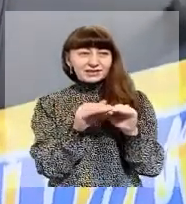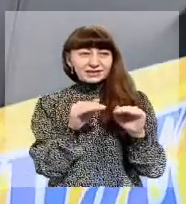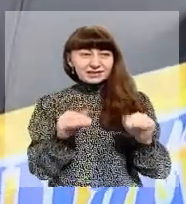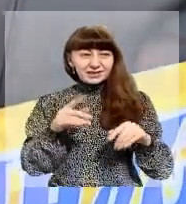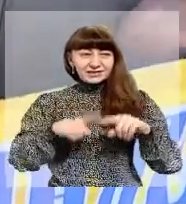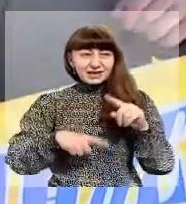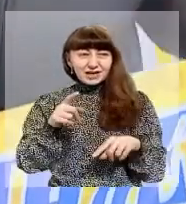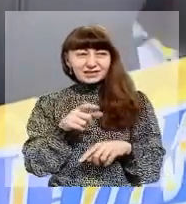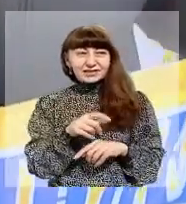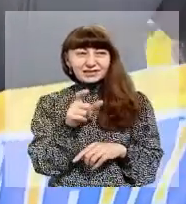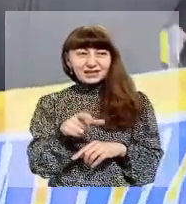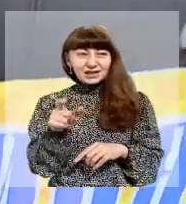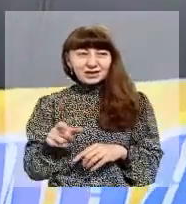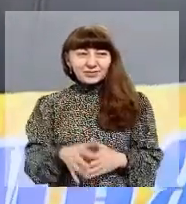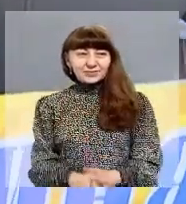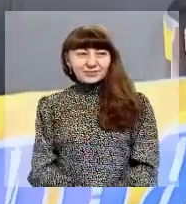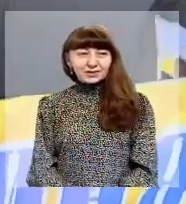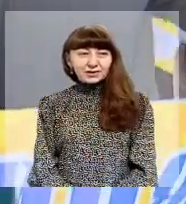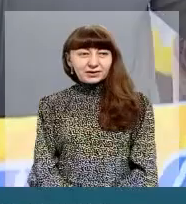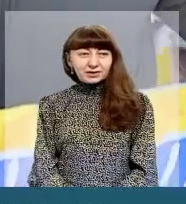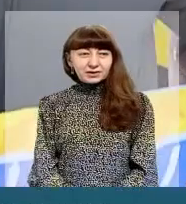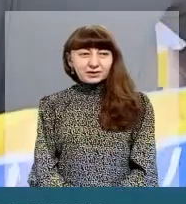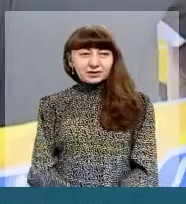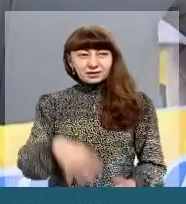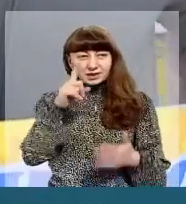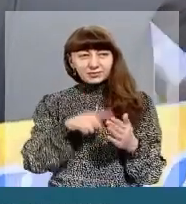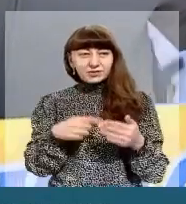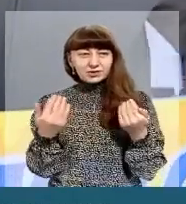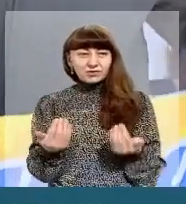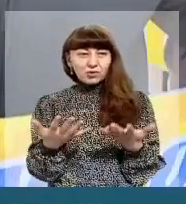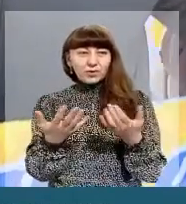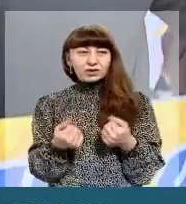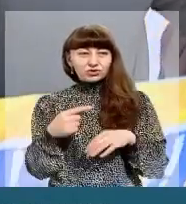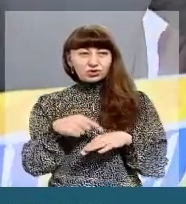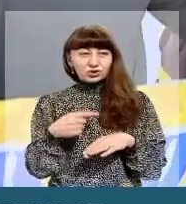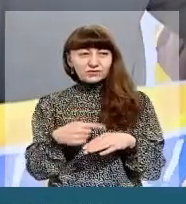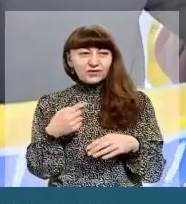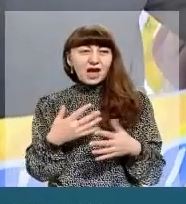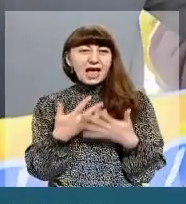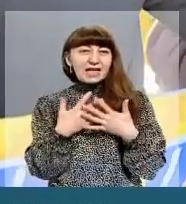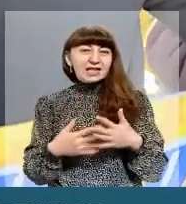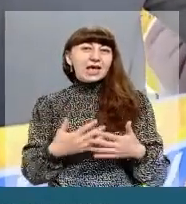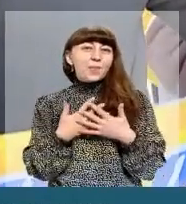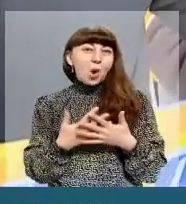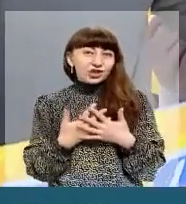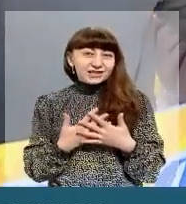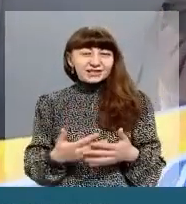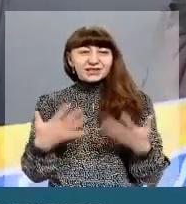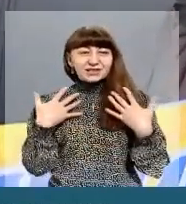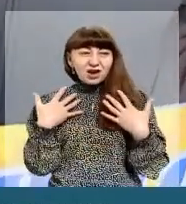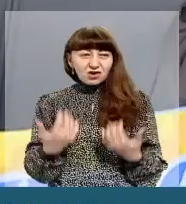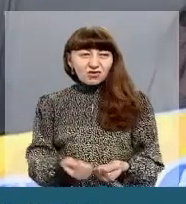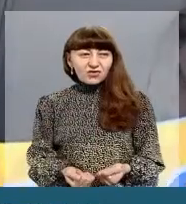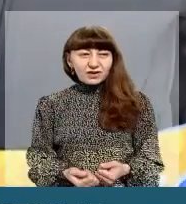с родителями. У нас родители подключились. Но надеемся, сегодня получим заряд бодрости и здоровья. Мероприятие